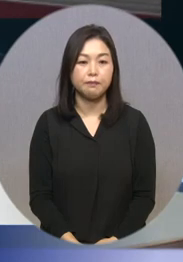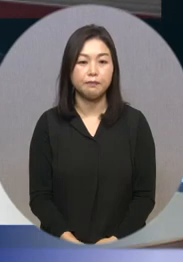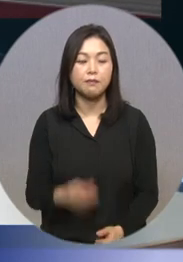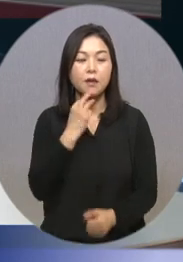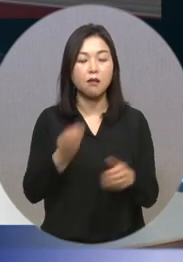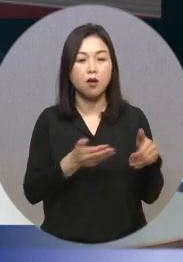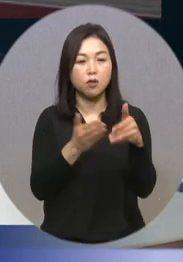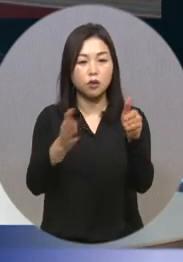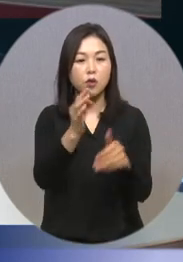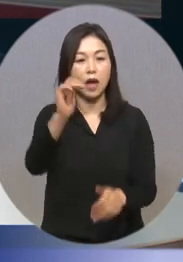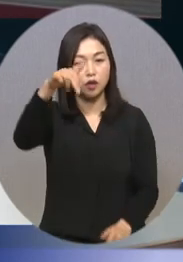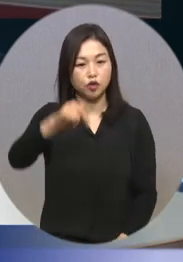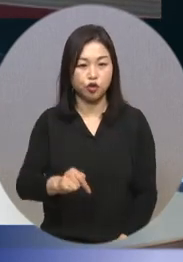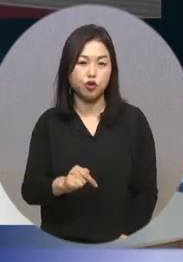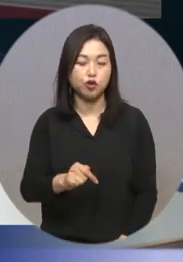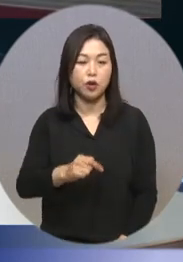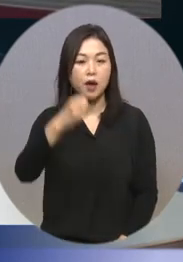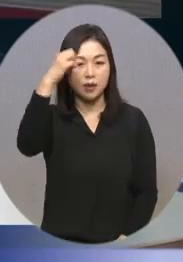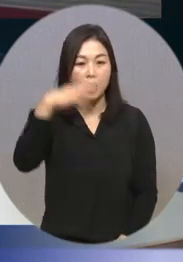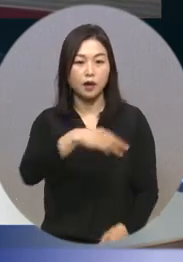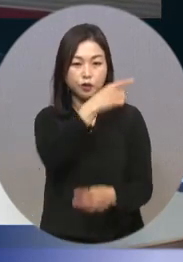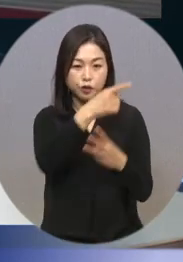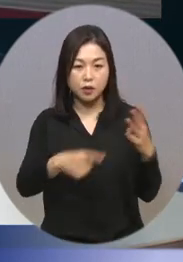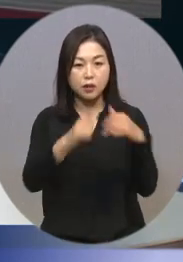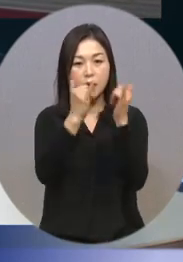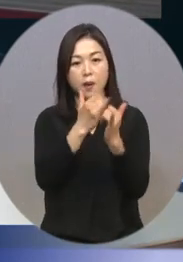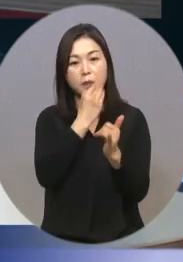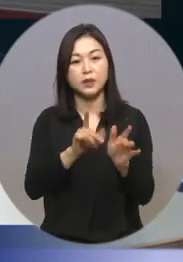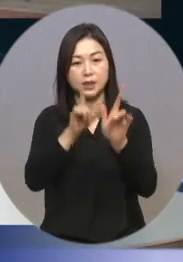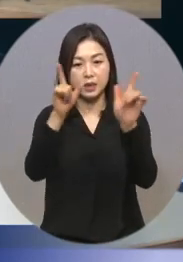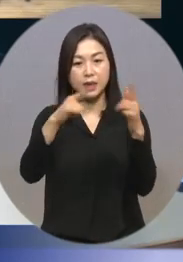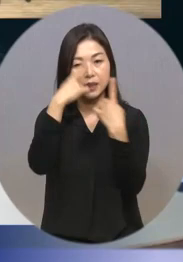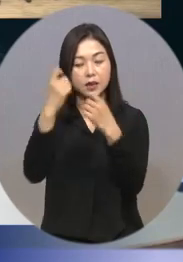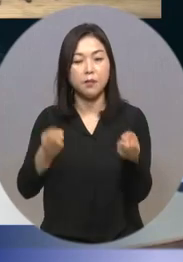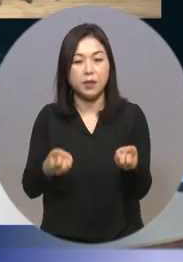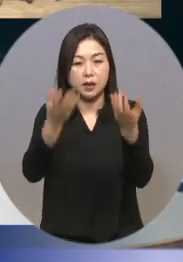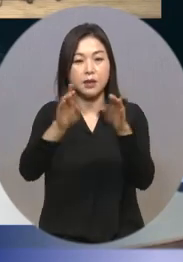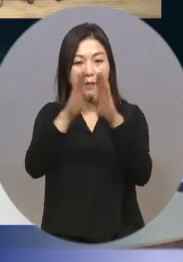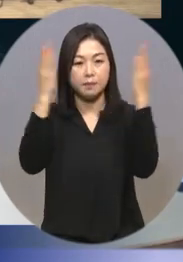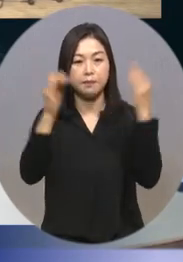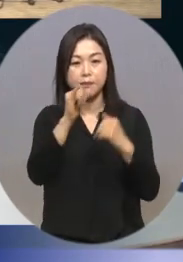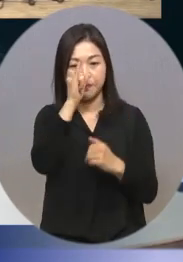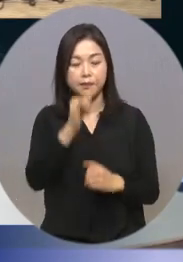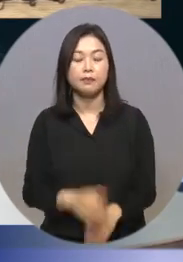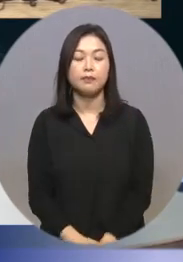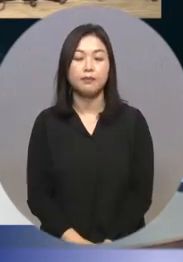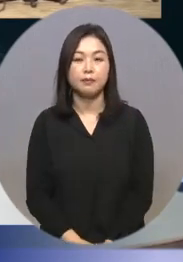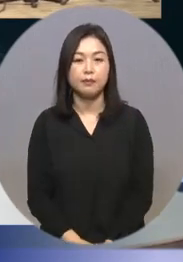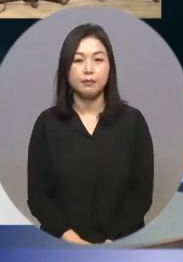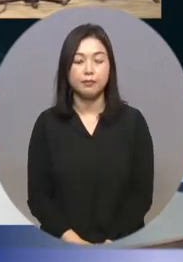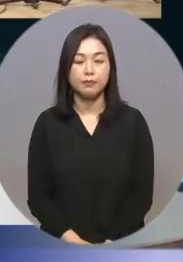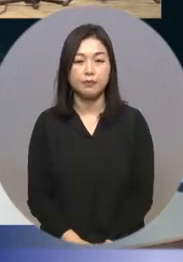경기도 양주시에서 사회복지의 날을 맞아 기념행사가 열렸습니다. 보도에 정우선 기자입니다.